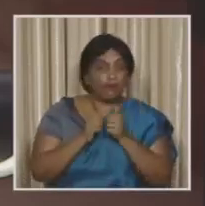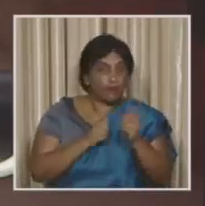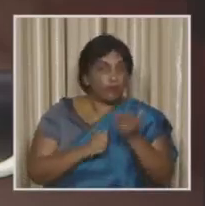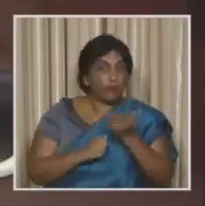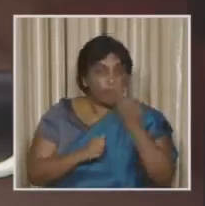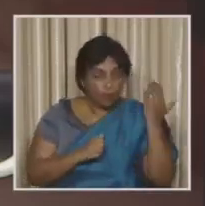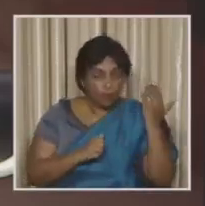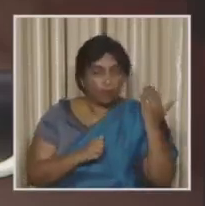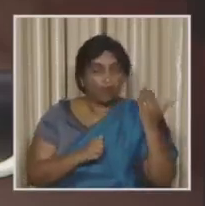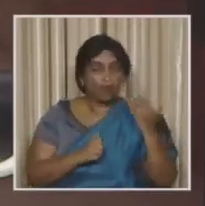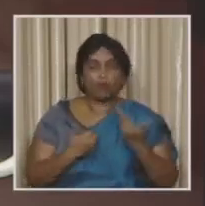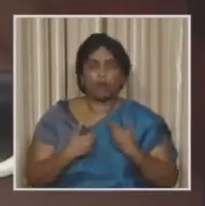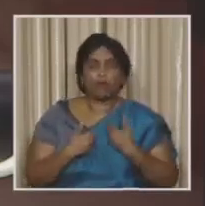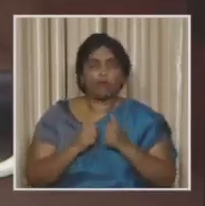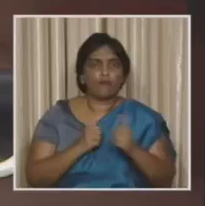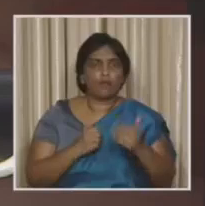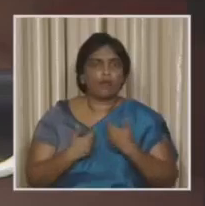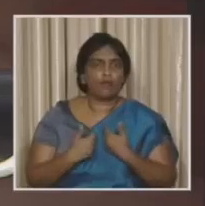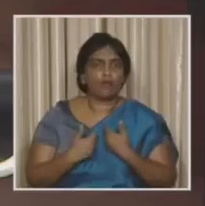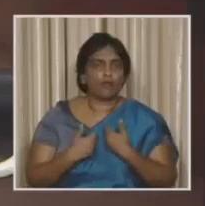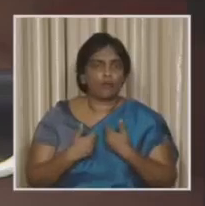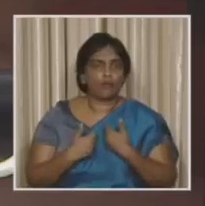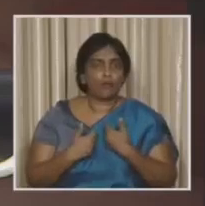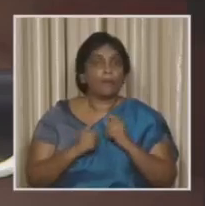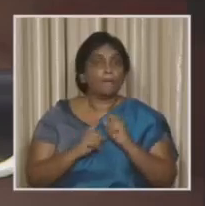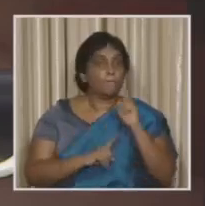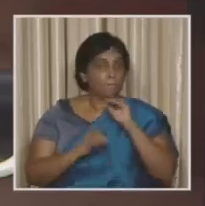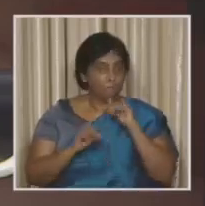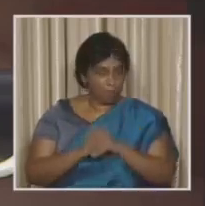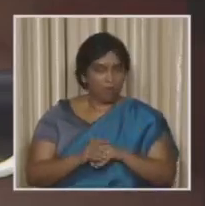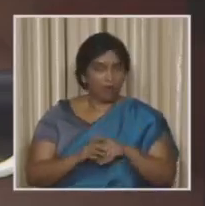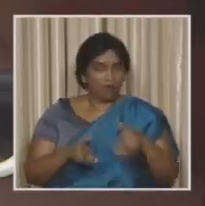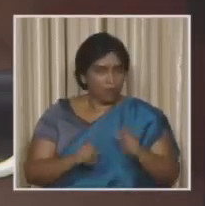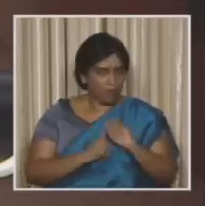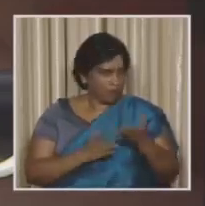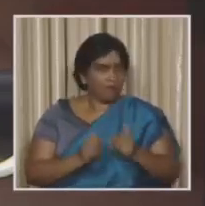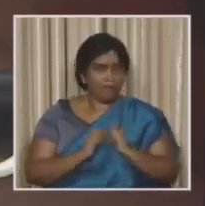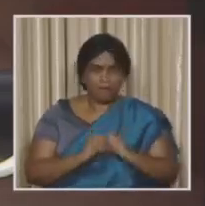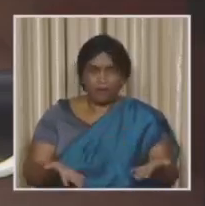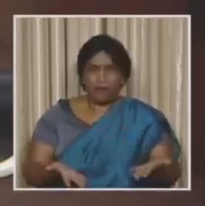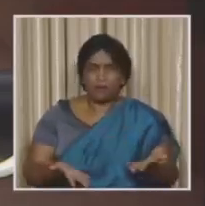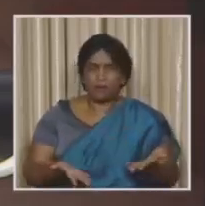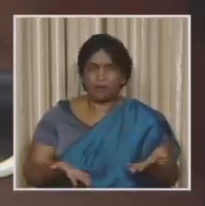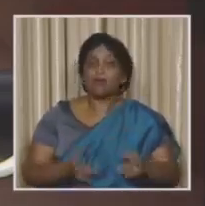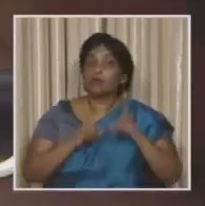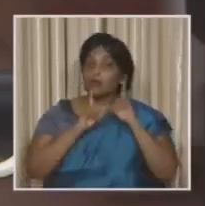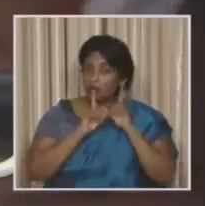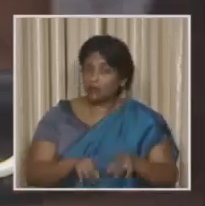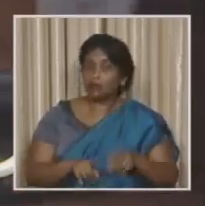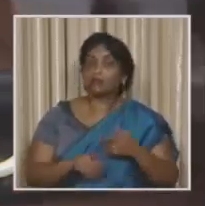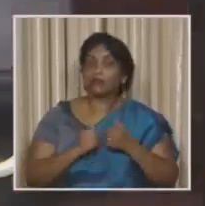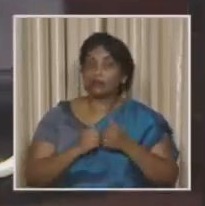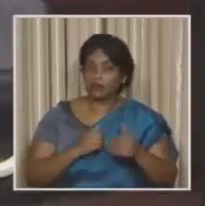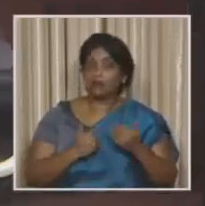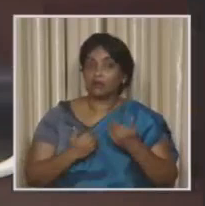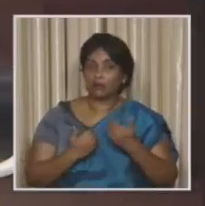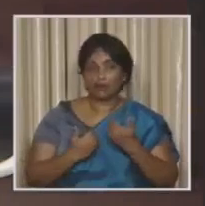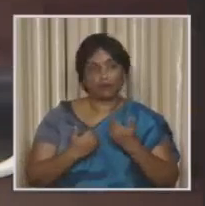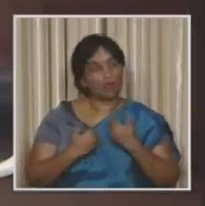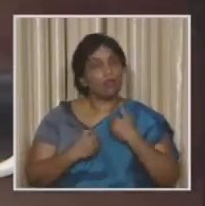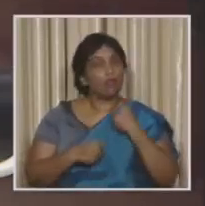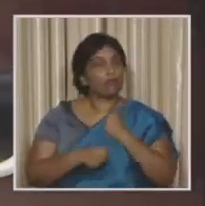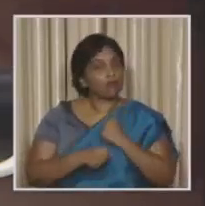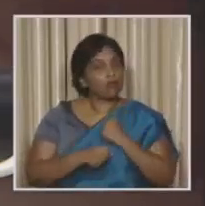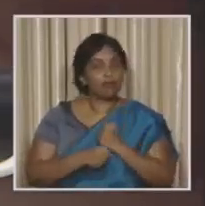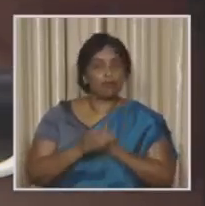hekinam, tapi kau hidin ni, me parlimen tiun pelat tiunod. Enisa tibena makennye, andu